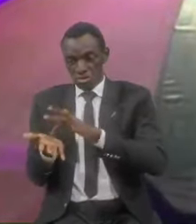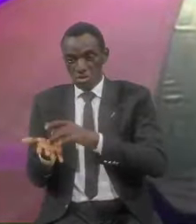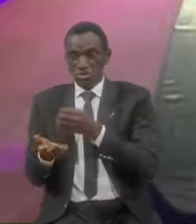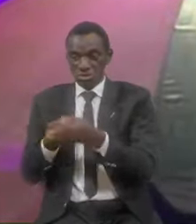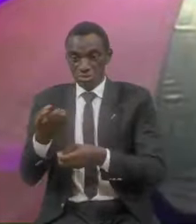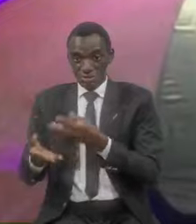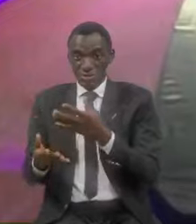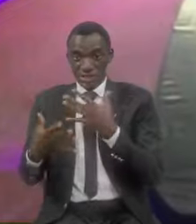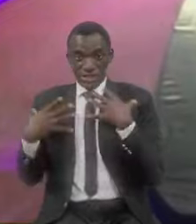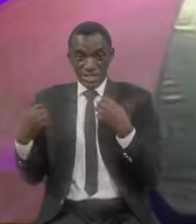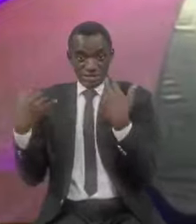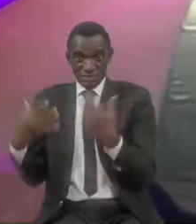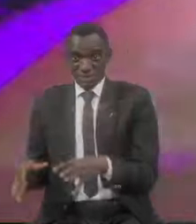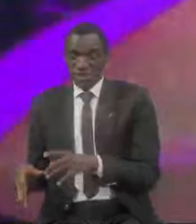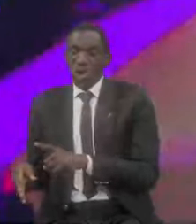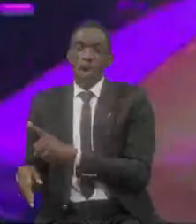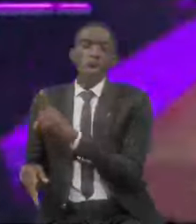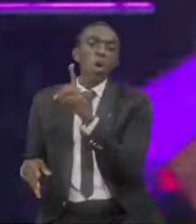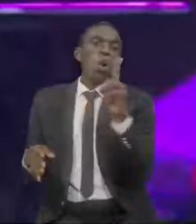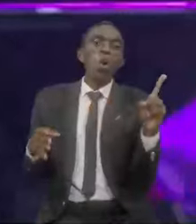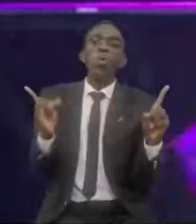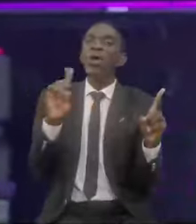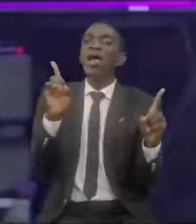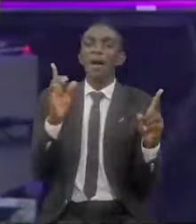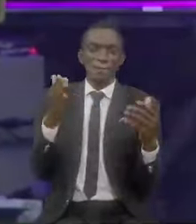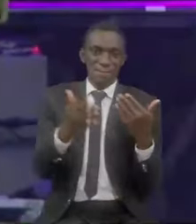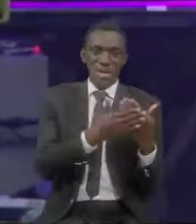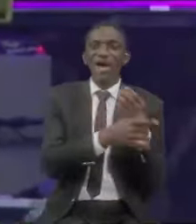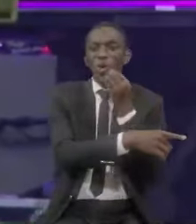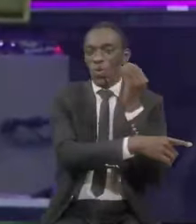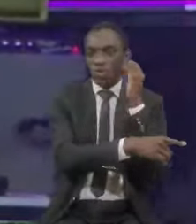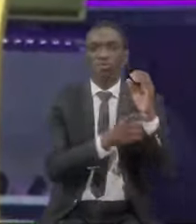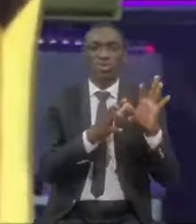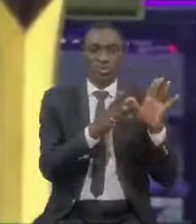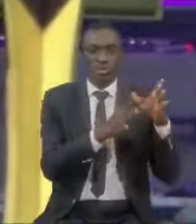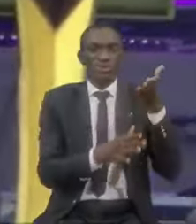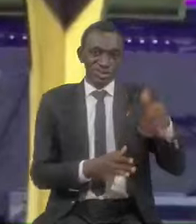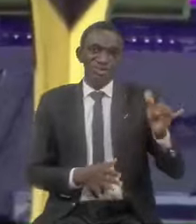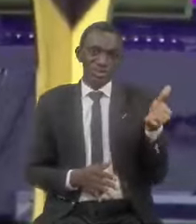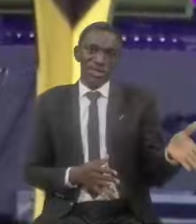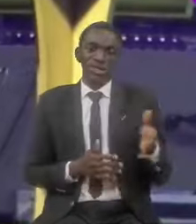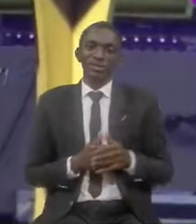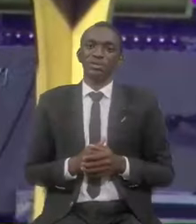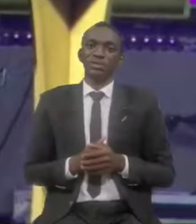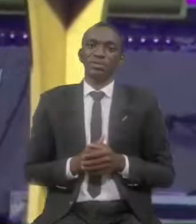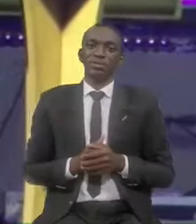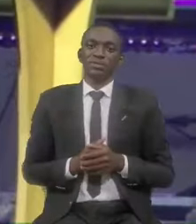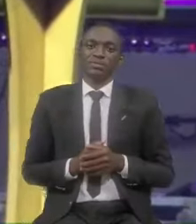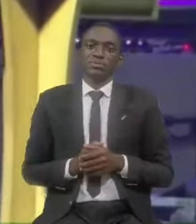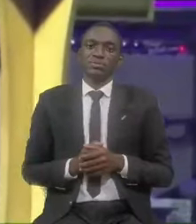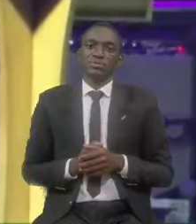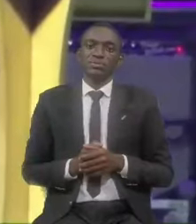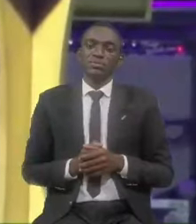Et il vous soigne et vous renvoie à votre habitation et plus de moustiques vont vous piquer encore là-bas.